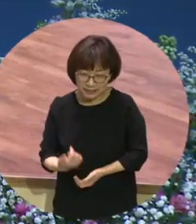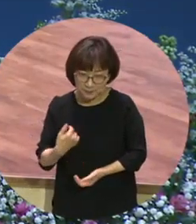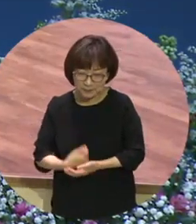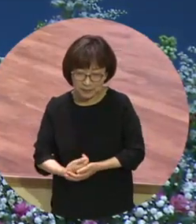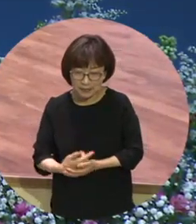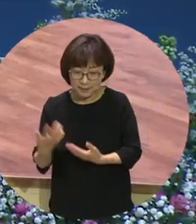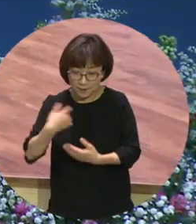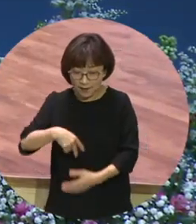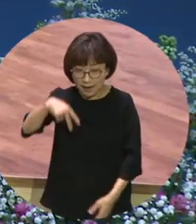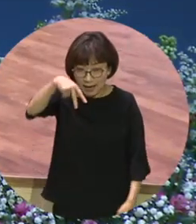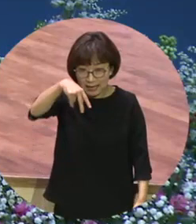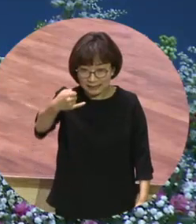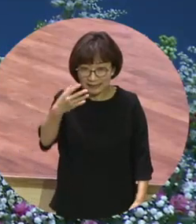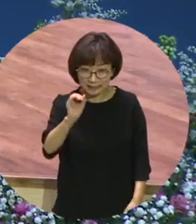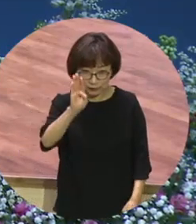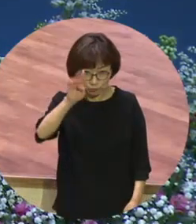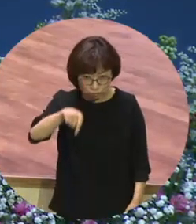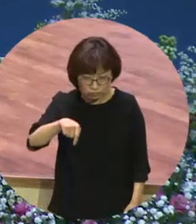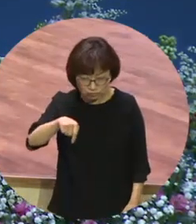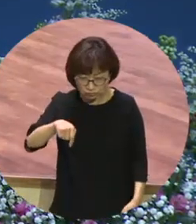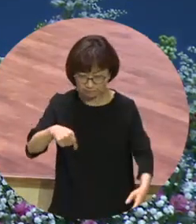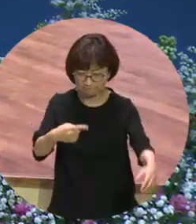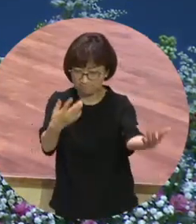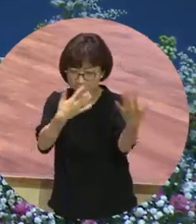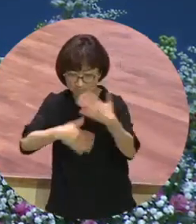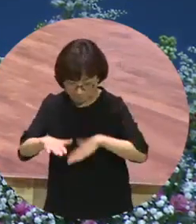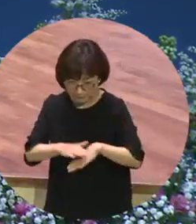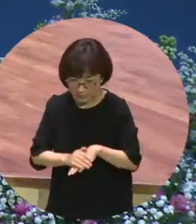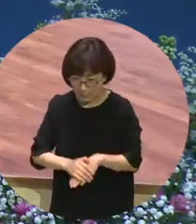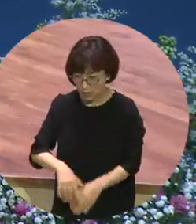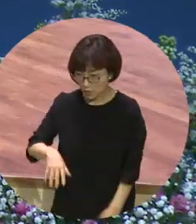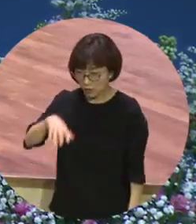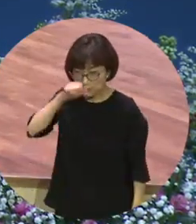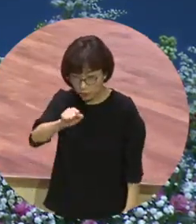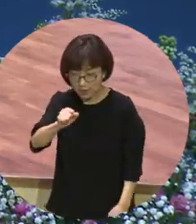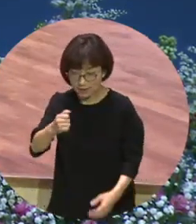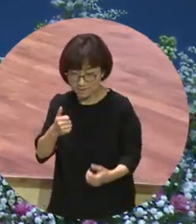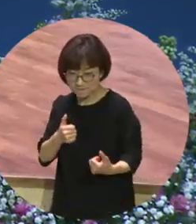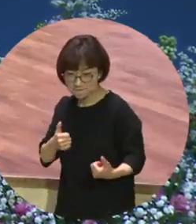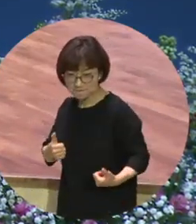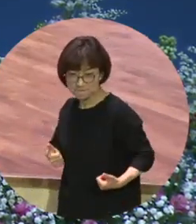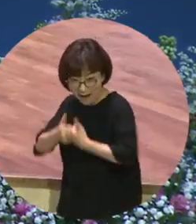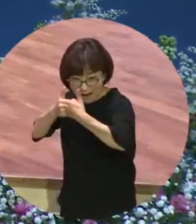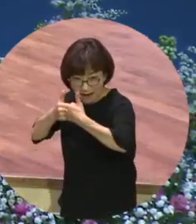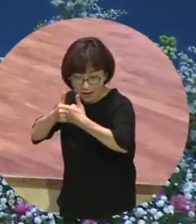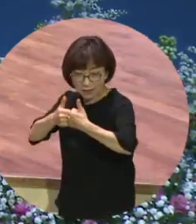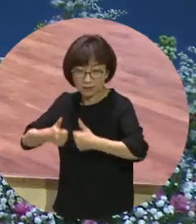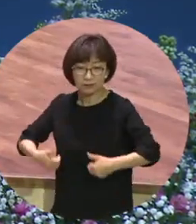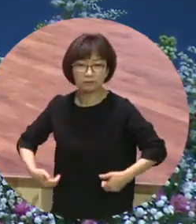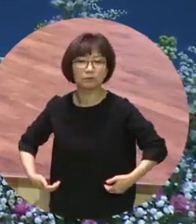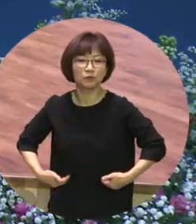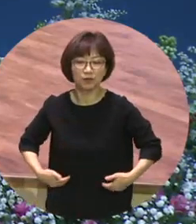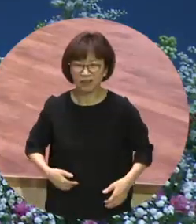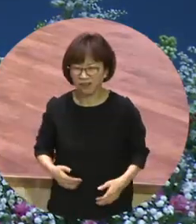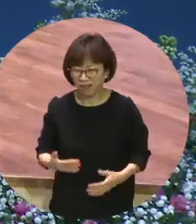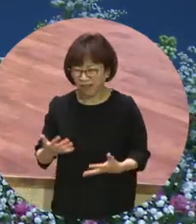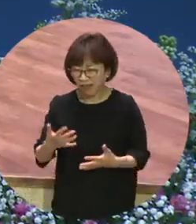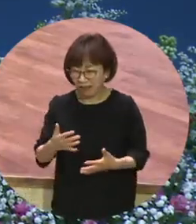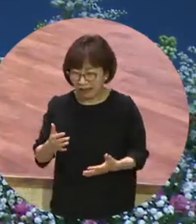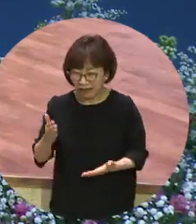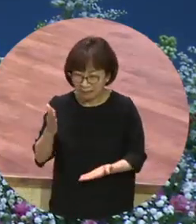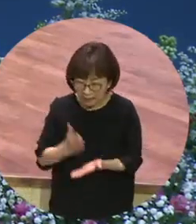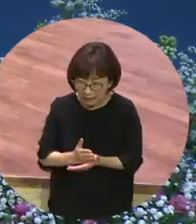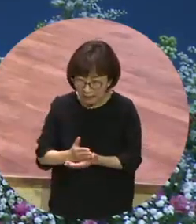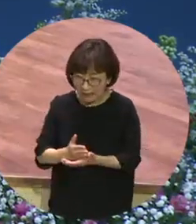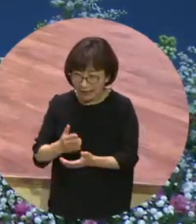성부사 기질이 있어야 돼요. 뭔가가 yes, no, 확실하게 잡든지 덮든지 분명한 여러분이요,